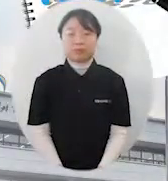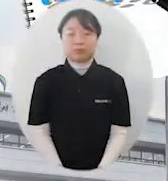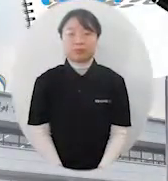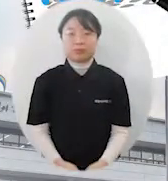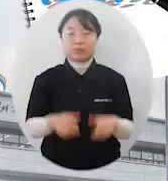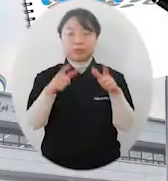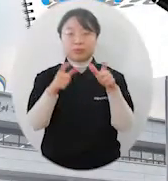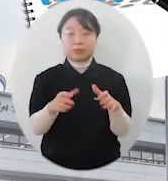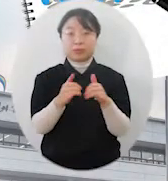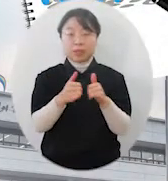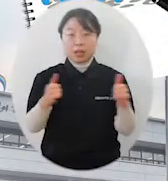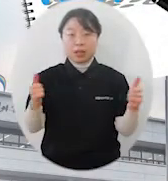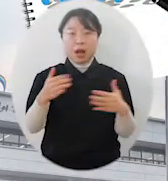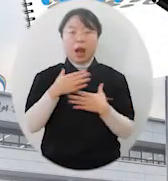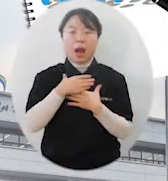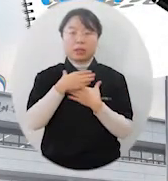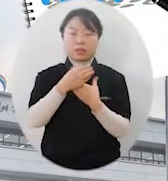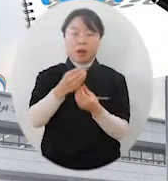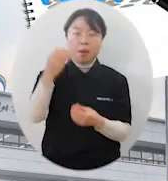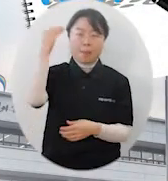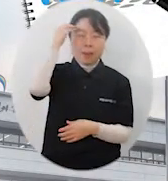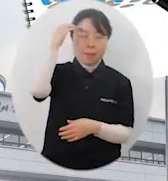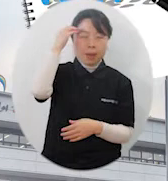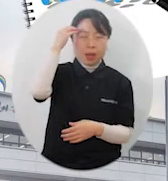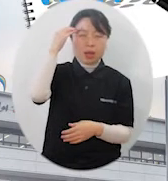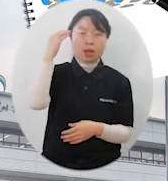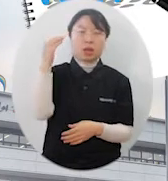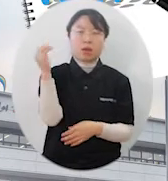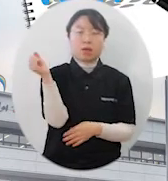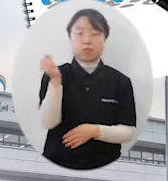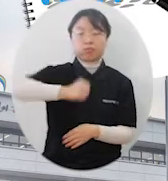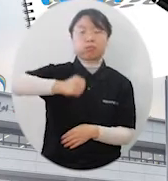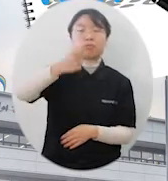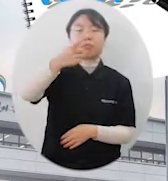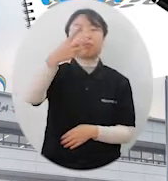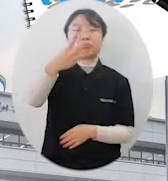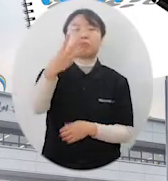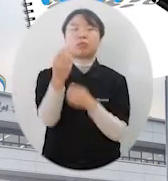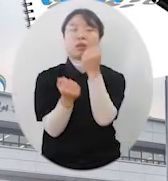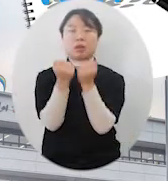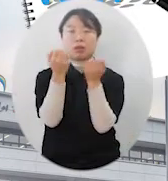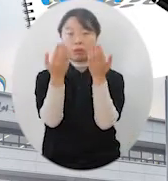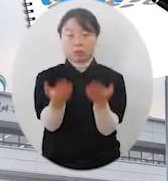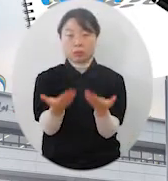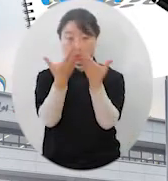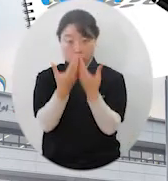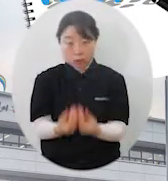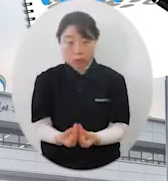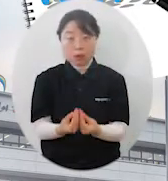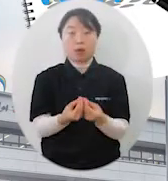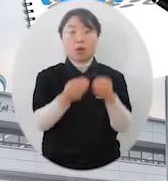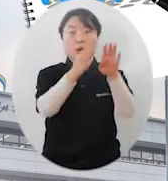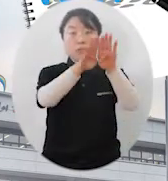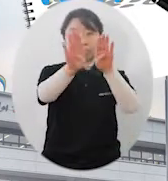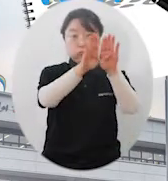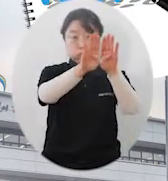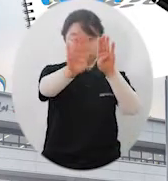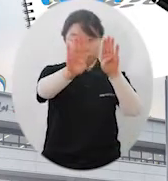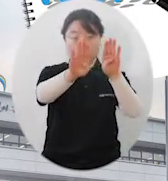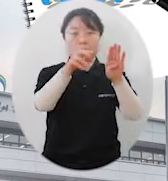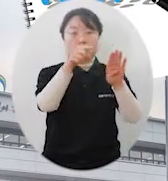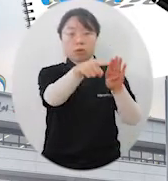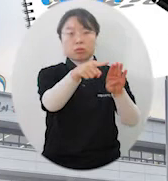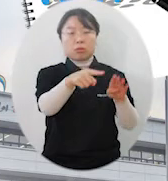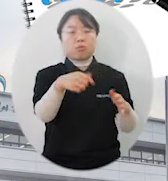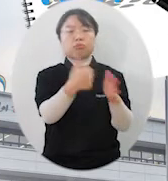시민들의 안전을 위해 단속되는 3대 위반 행위에 대한 안내입니다. 피난로나 비상구에 장애물을 적치하거나